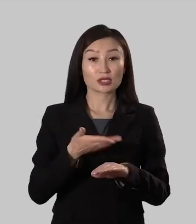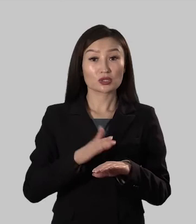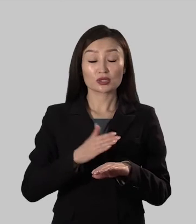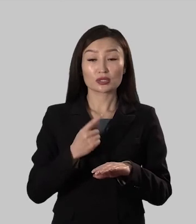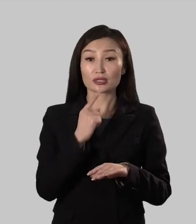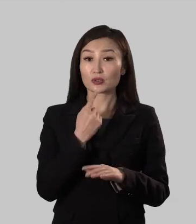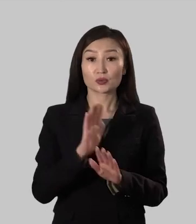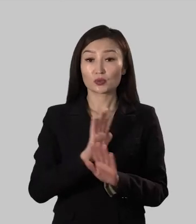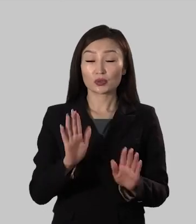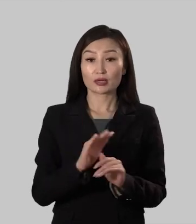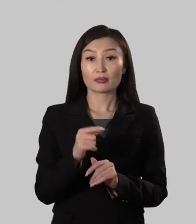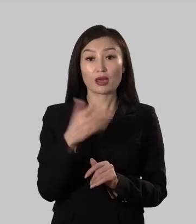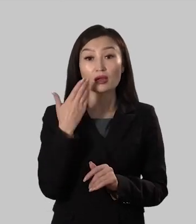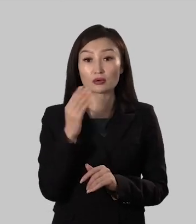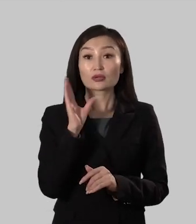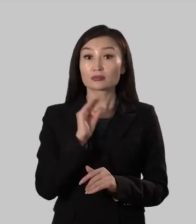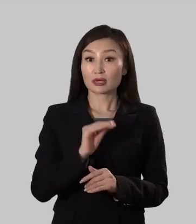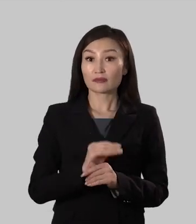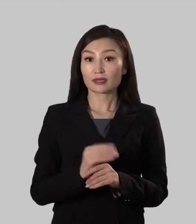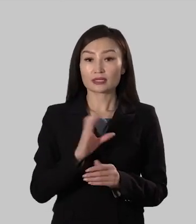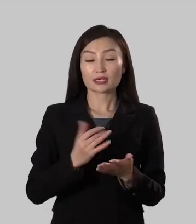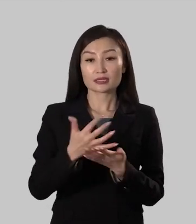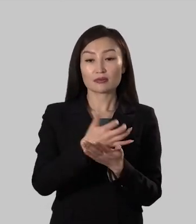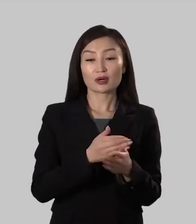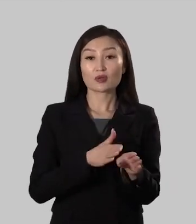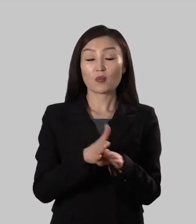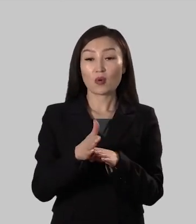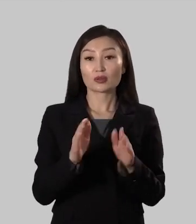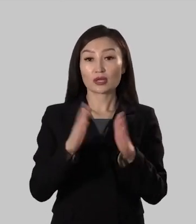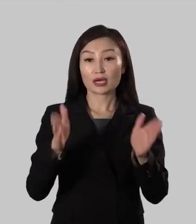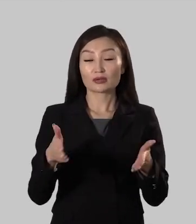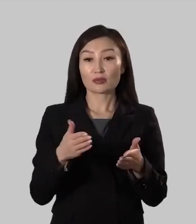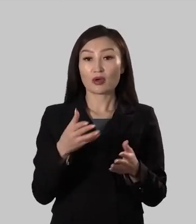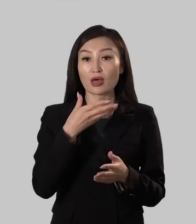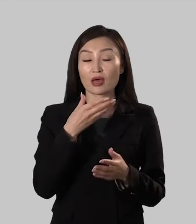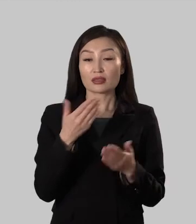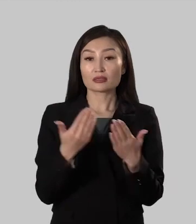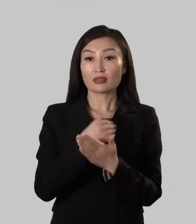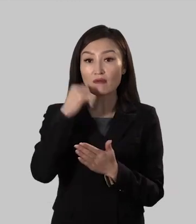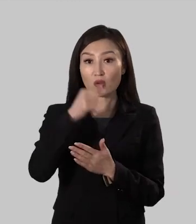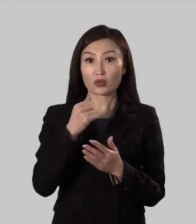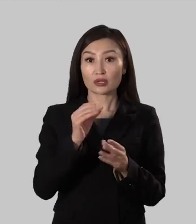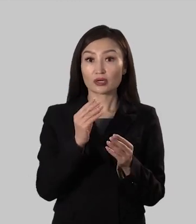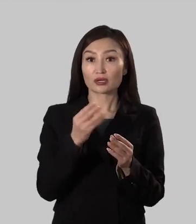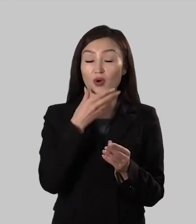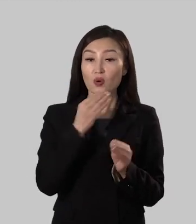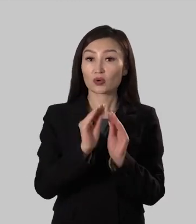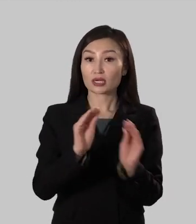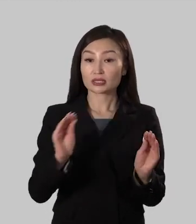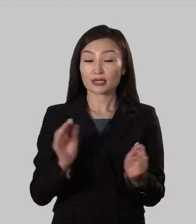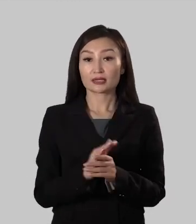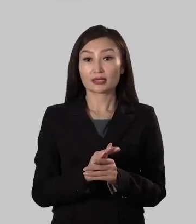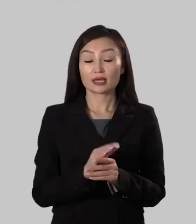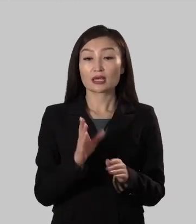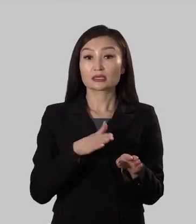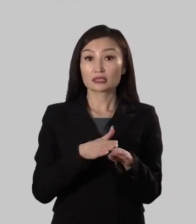вас нетрудными, и вы легко с ними справились и собрали полную коробку новогодних украшений.